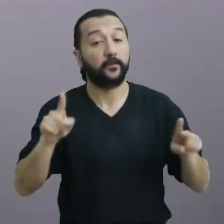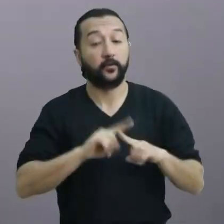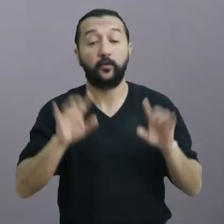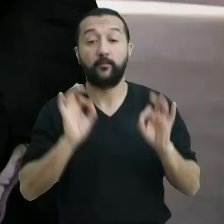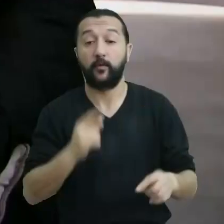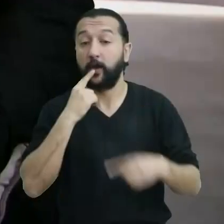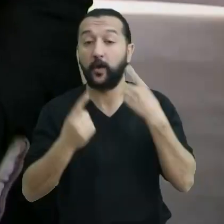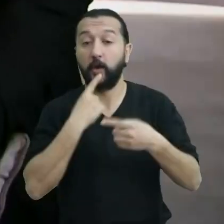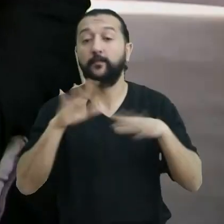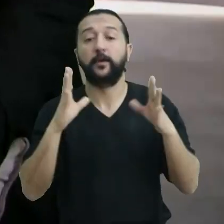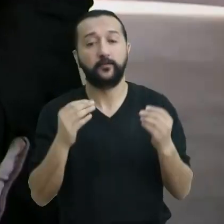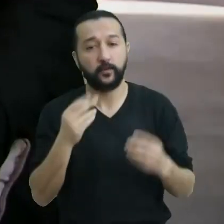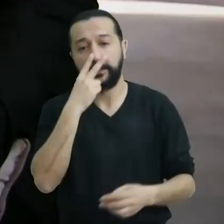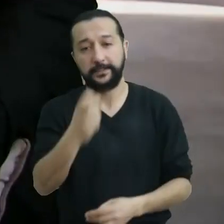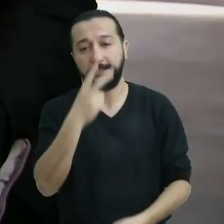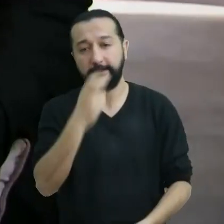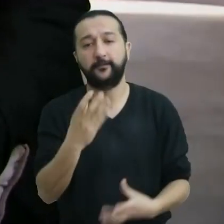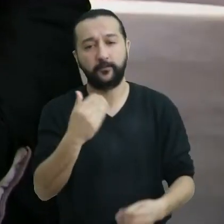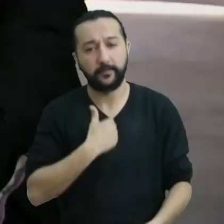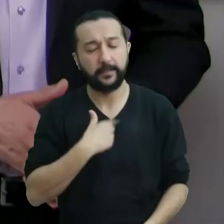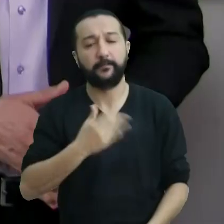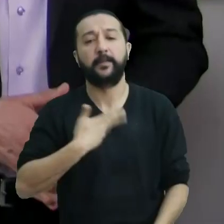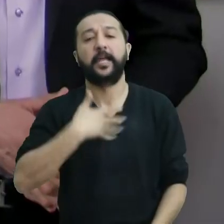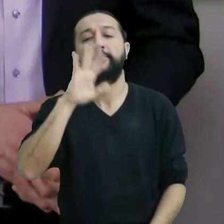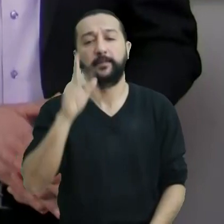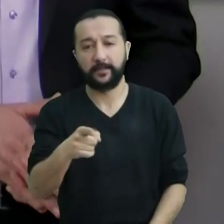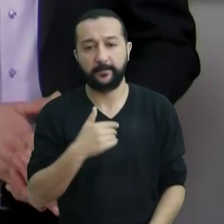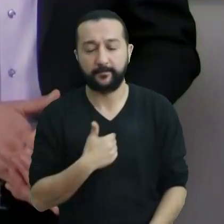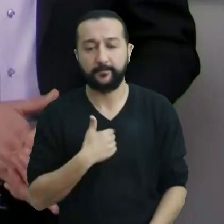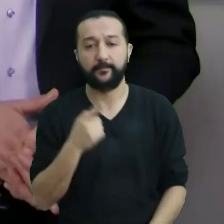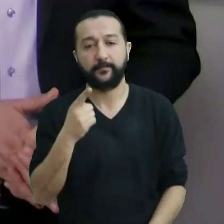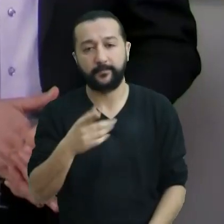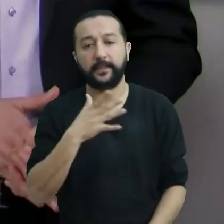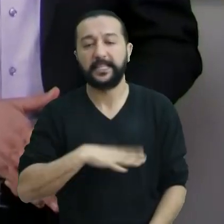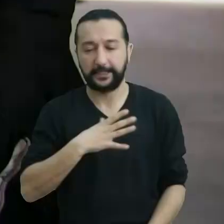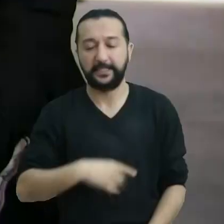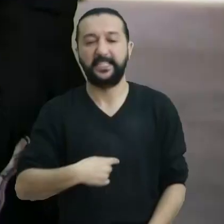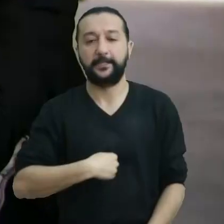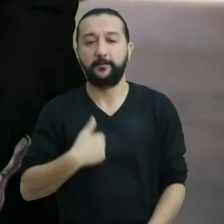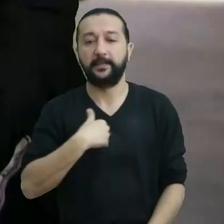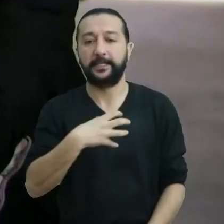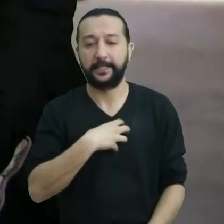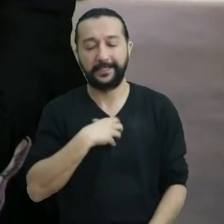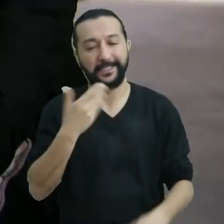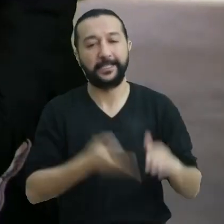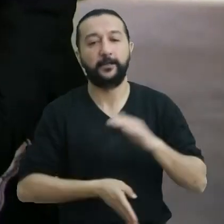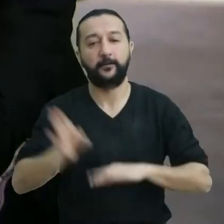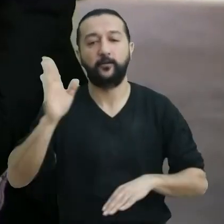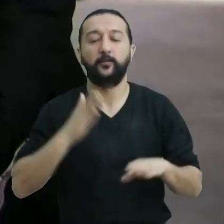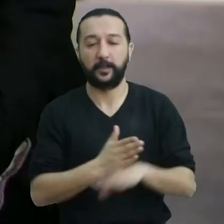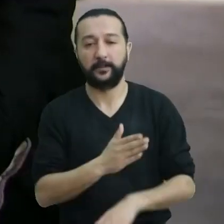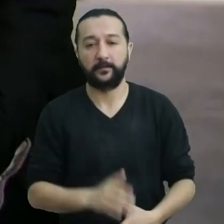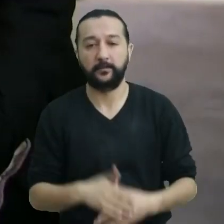Böyle konuşma Şükrü. Daha çok tırtıklayacaksın beni. Merak etme. Hissediyorum Zarp. Ben gidiyorum